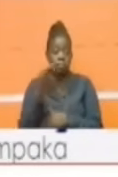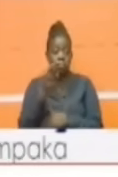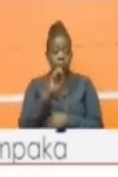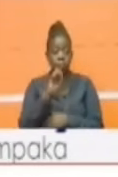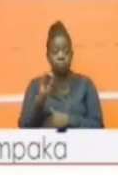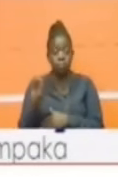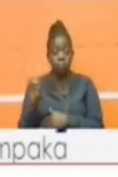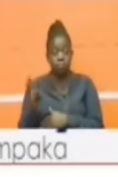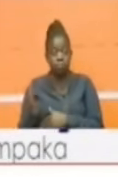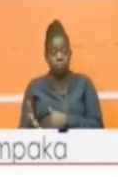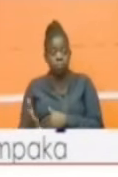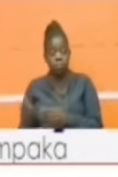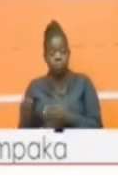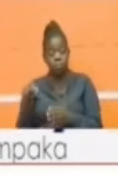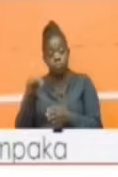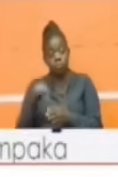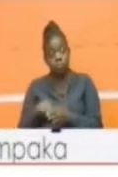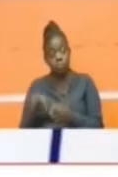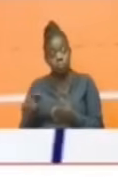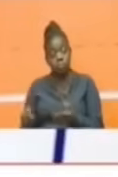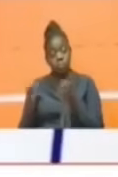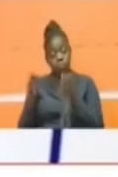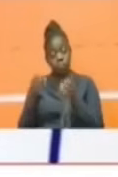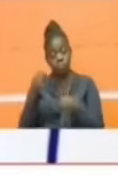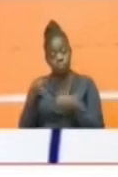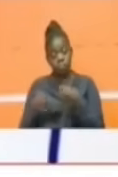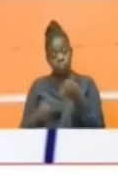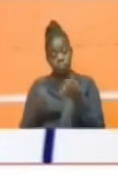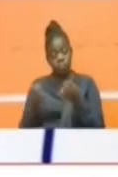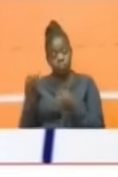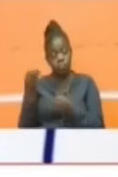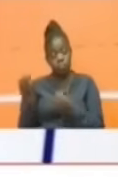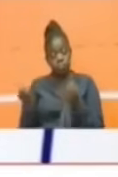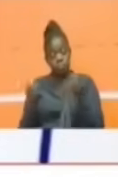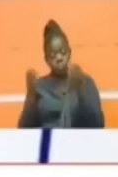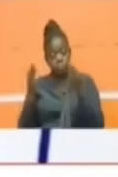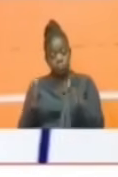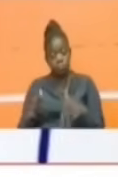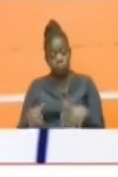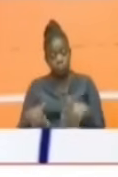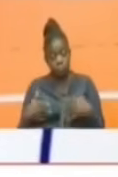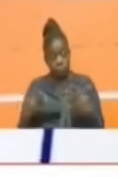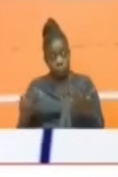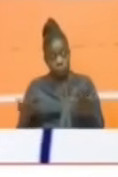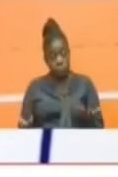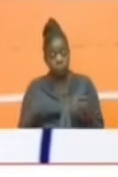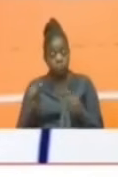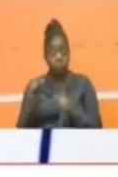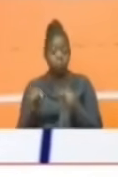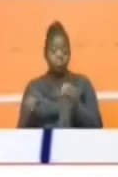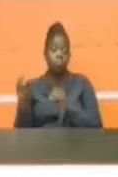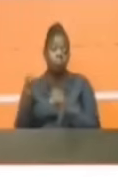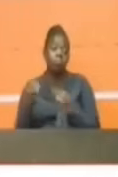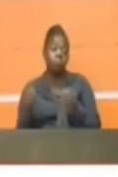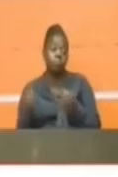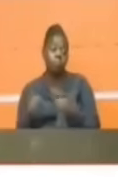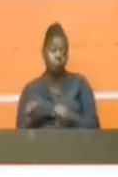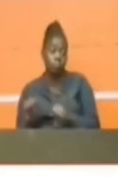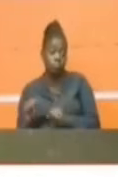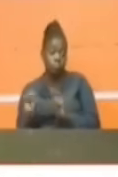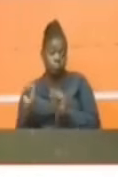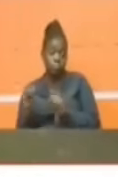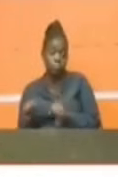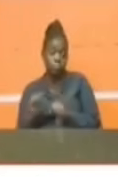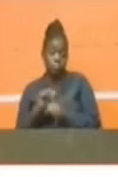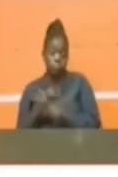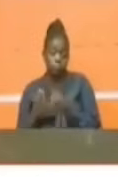gari ekintu kinyume ba driver abate basanyuse katomuza nyobo administration beta inachekora baina ku